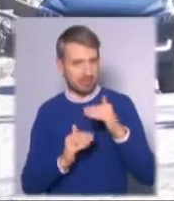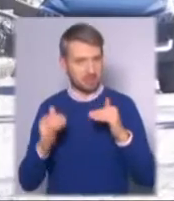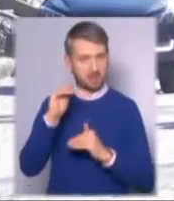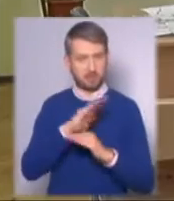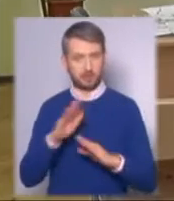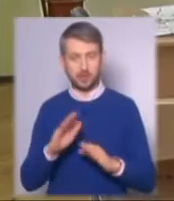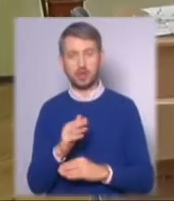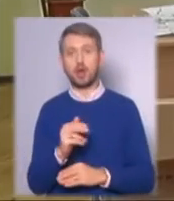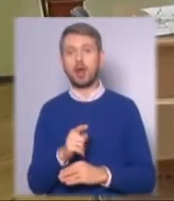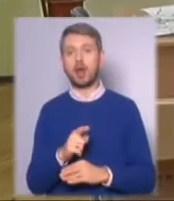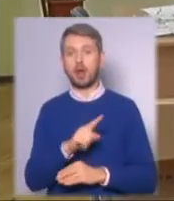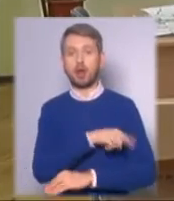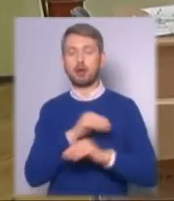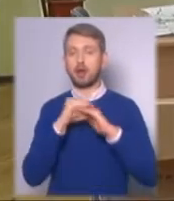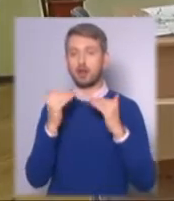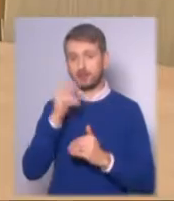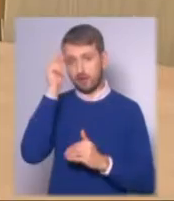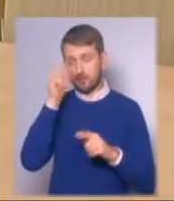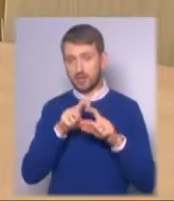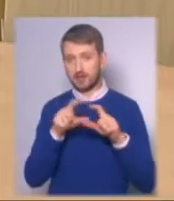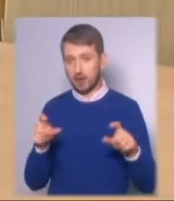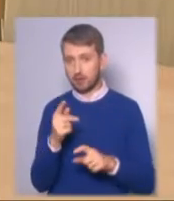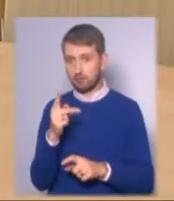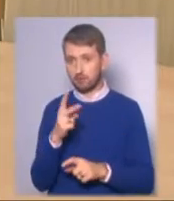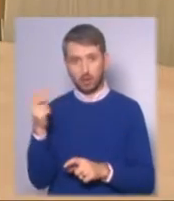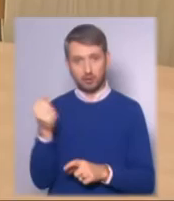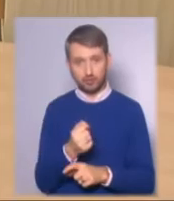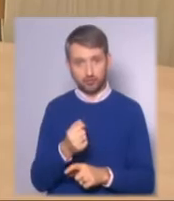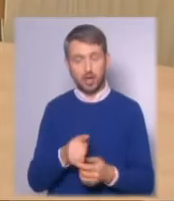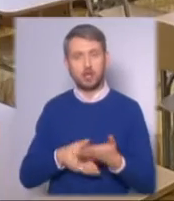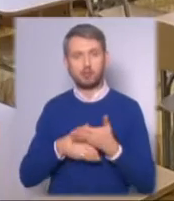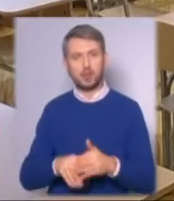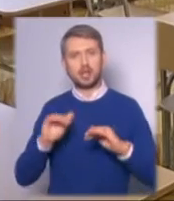карантин у начальних закладах допоміг знизити захворюваність серед школярів. Та вимушені